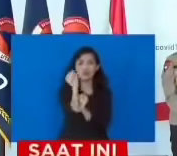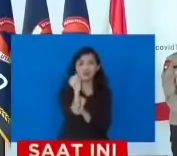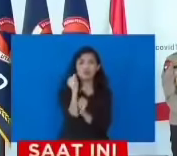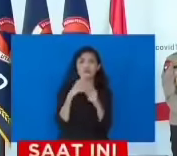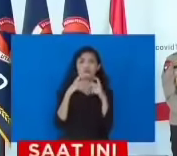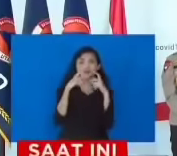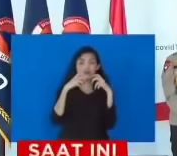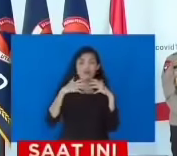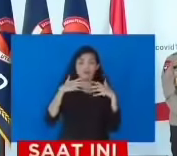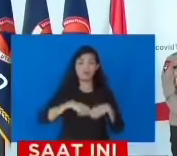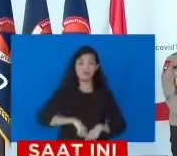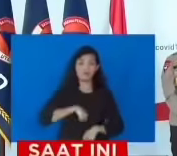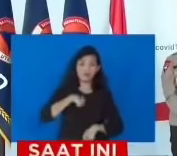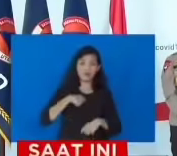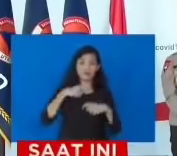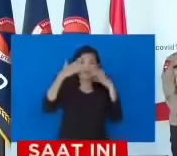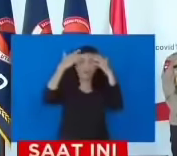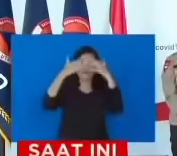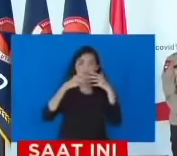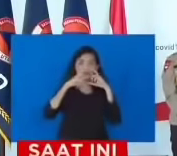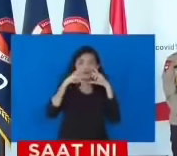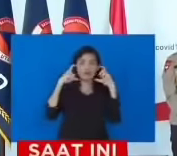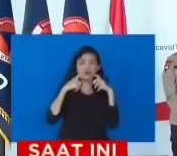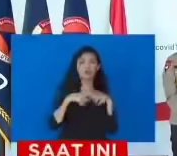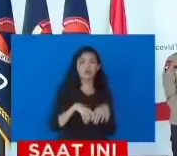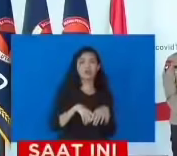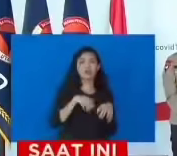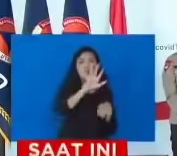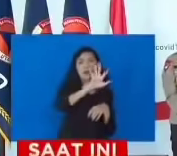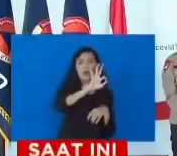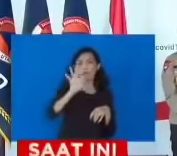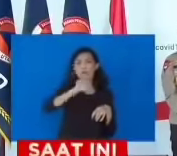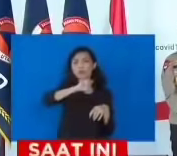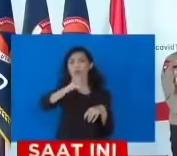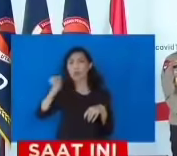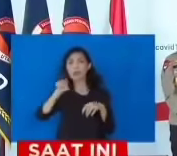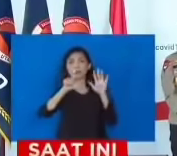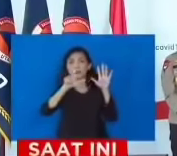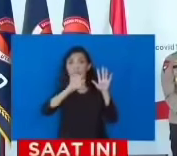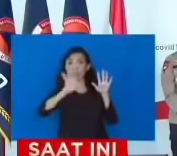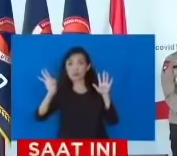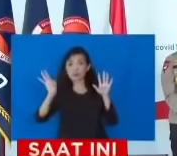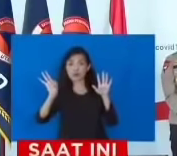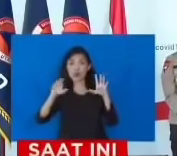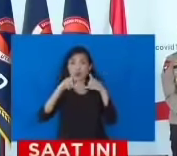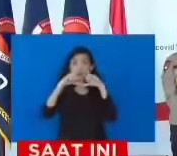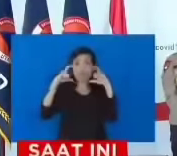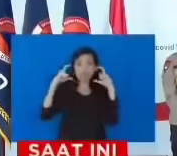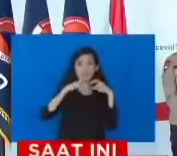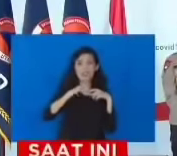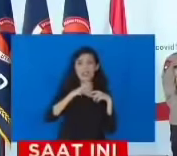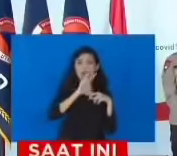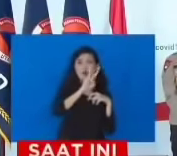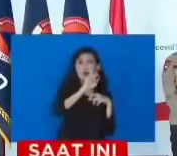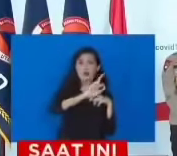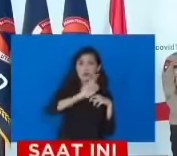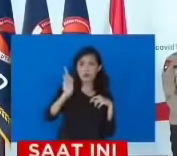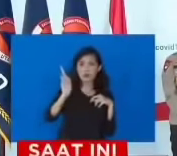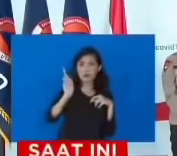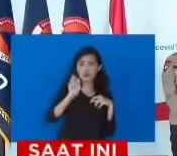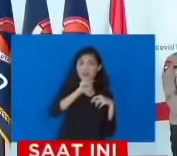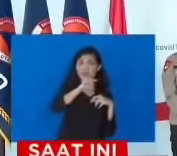sampai dengan 7.000 lembar APD dan masker dengan kisaran antara 20.000 sampai